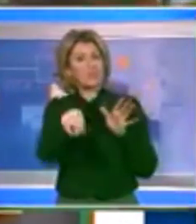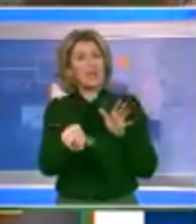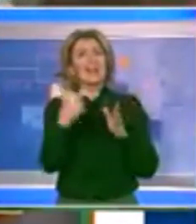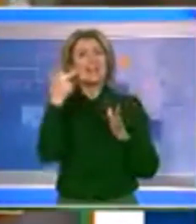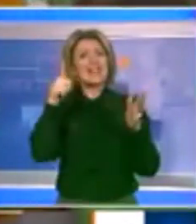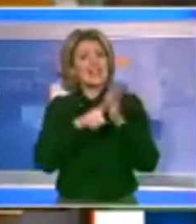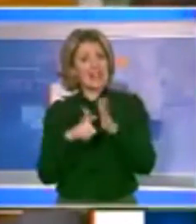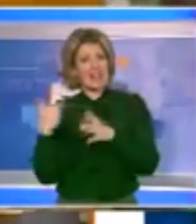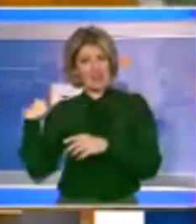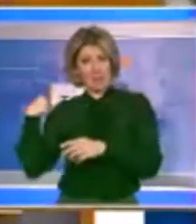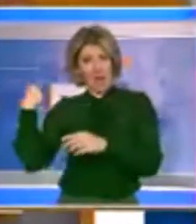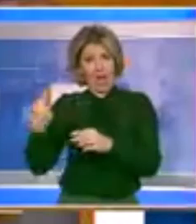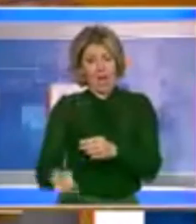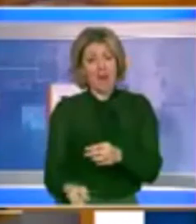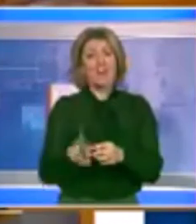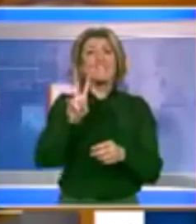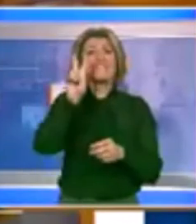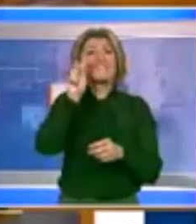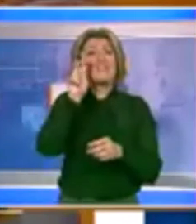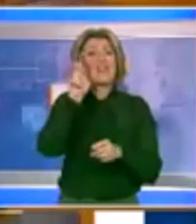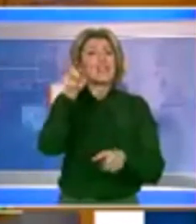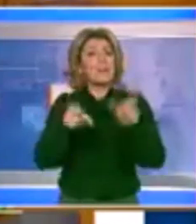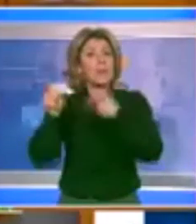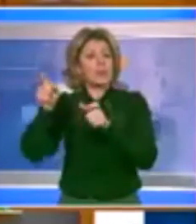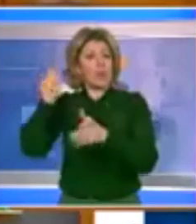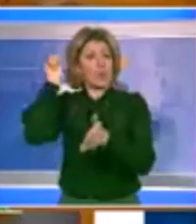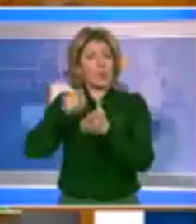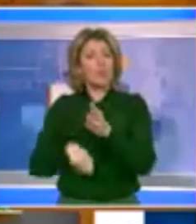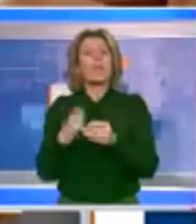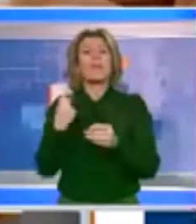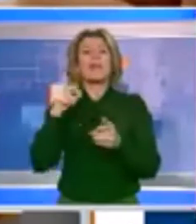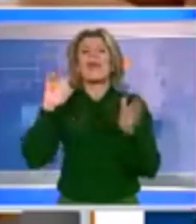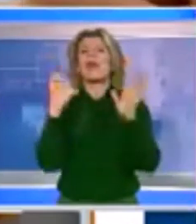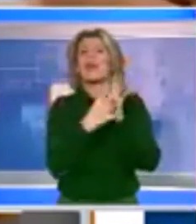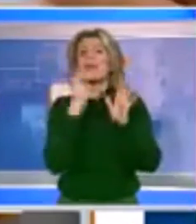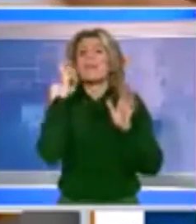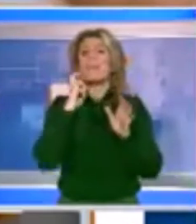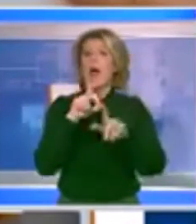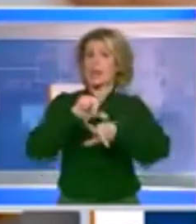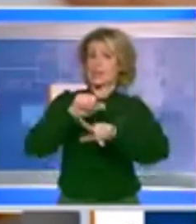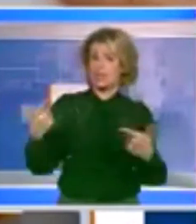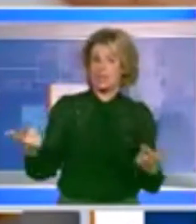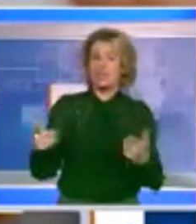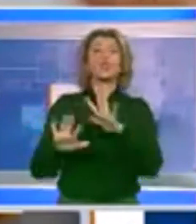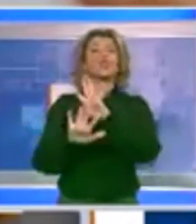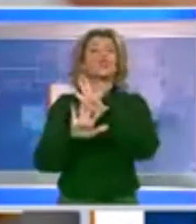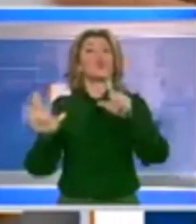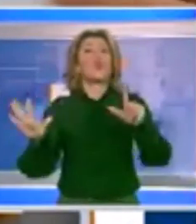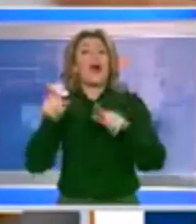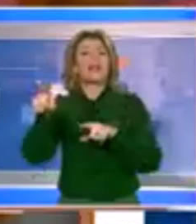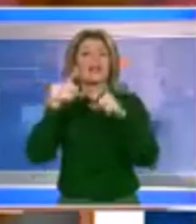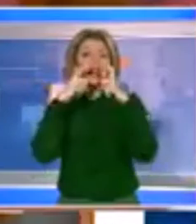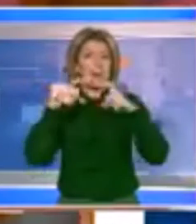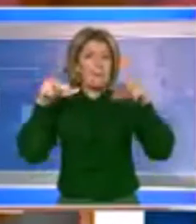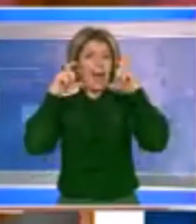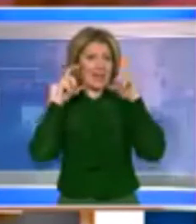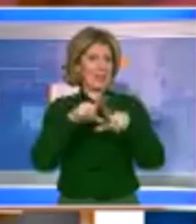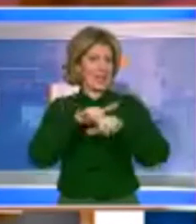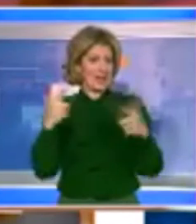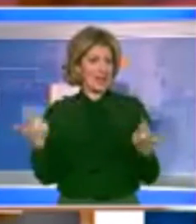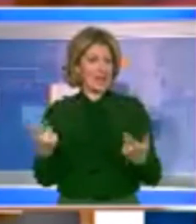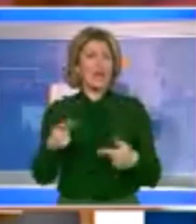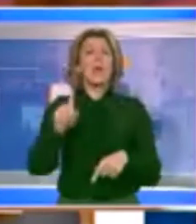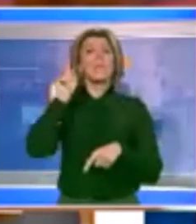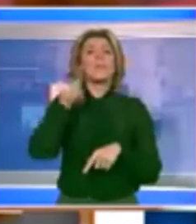settimane venti le persone sanzionate perché trovate prive di green pass 57 quelle sprovviste di mascherina poco più di